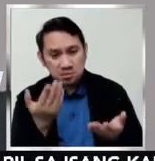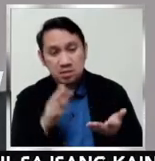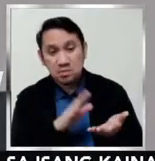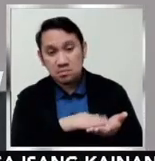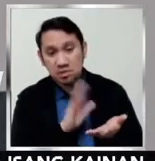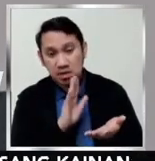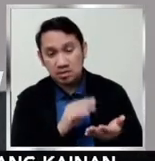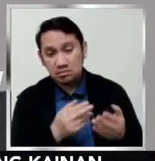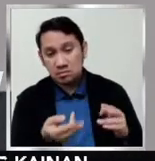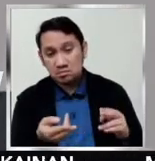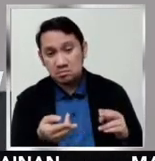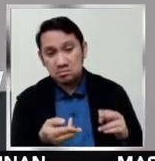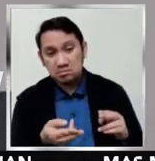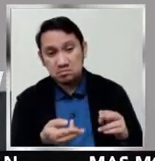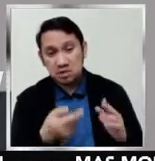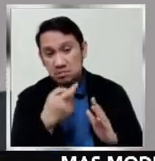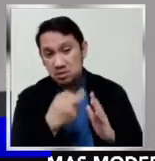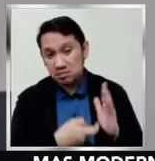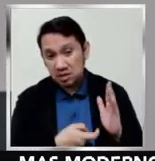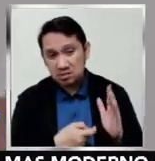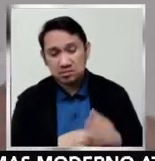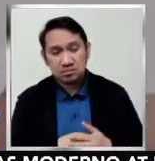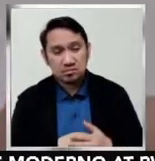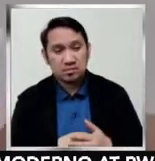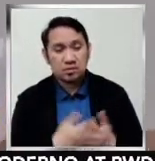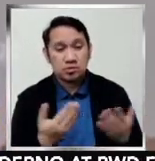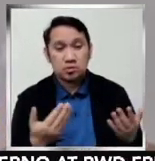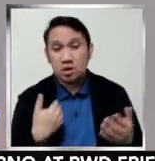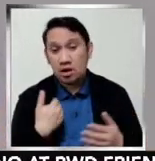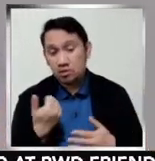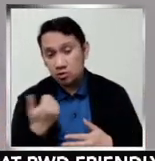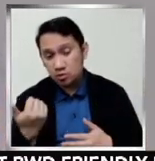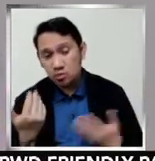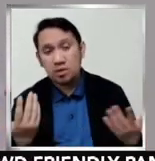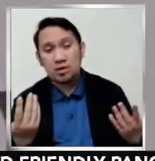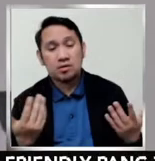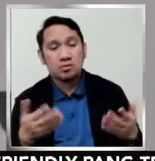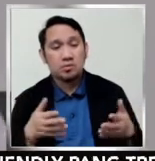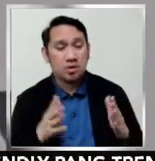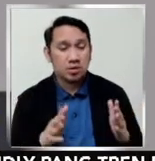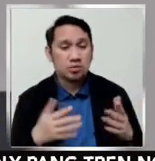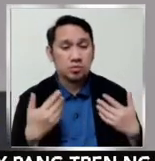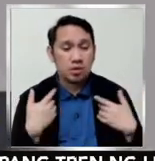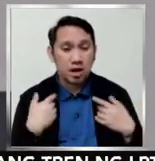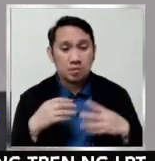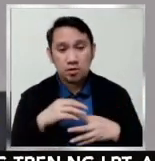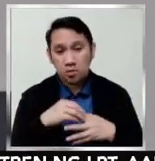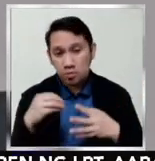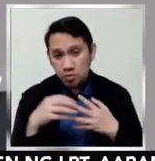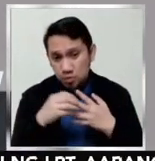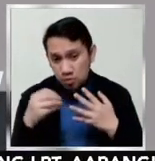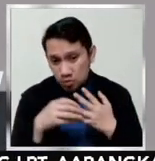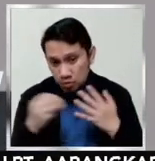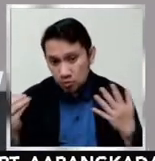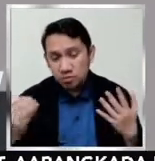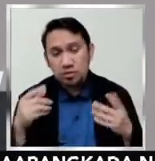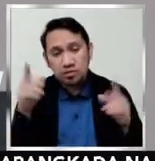ibang sources ng gulay. Huwag nating kalimutan yung parating nandyan yung malunggay. Okay, nandyan yung gabi. Hindi lang